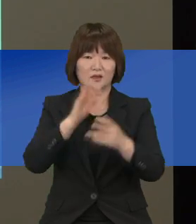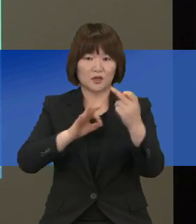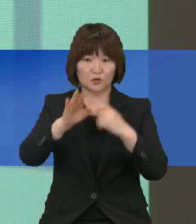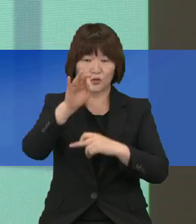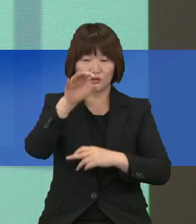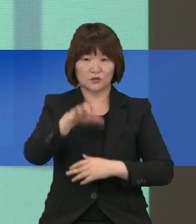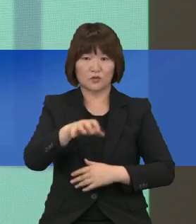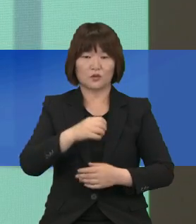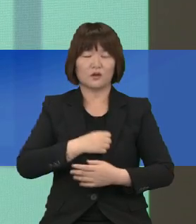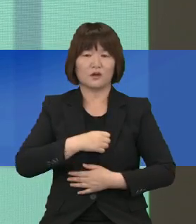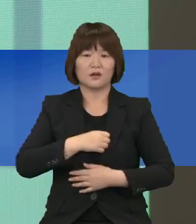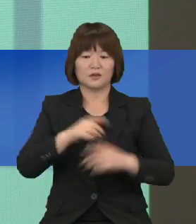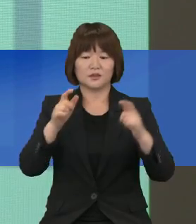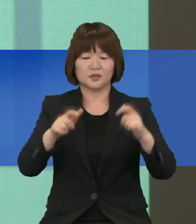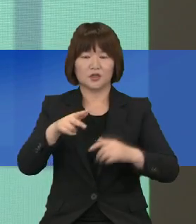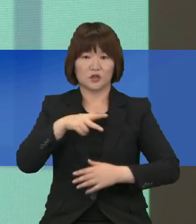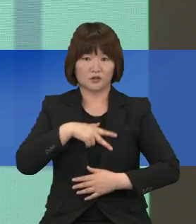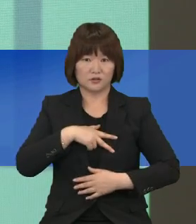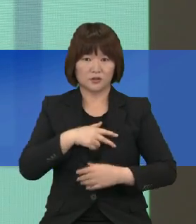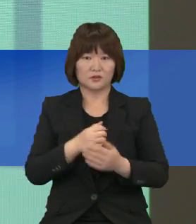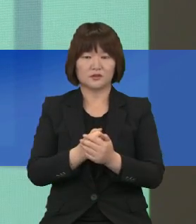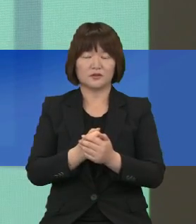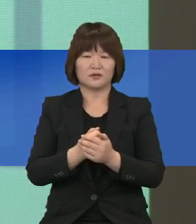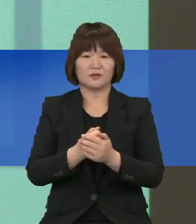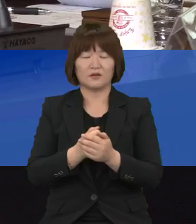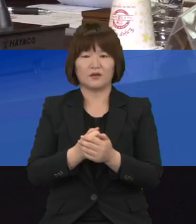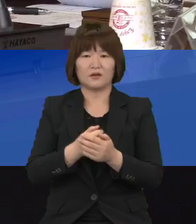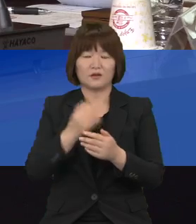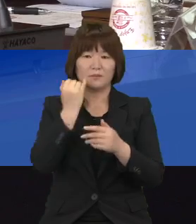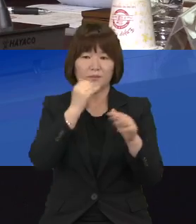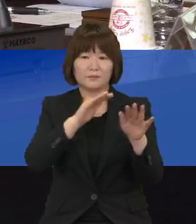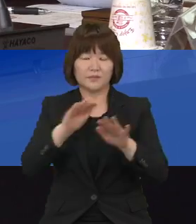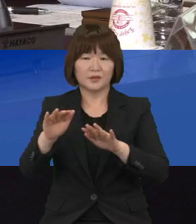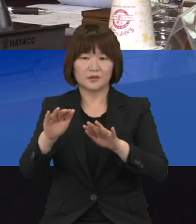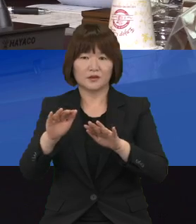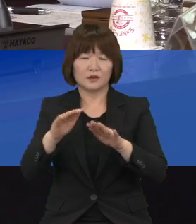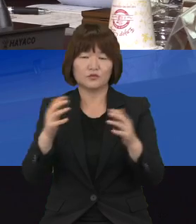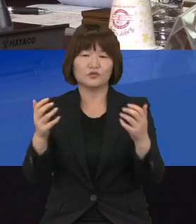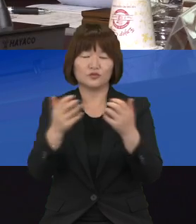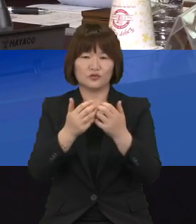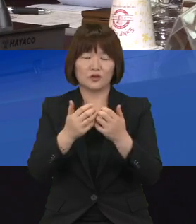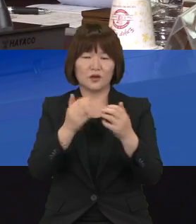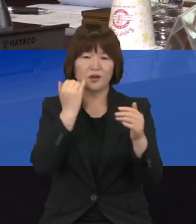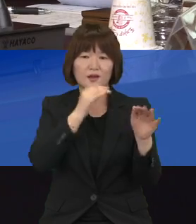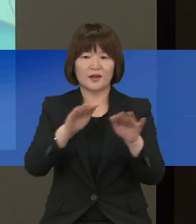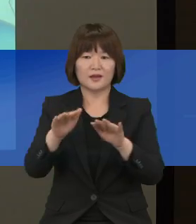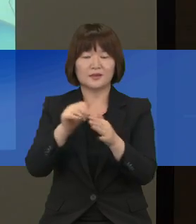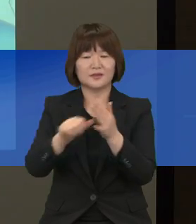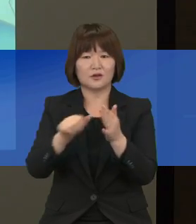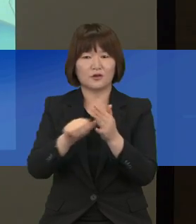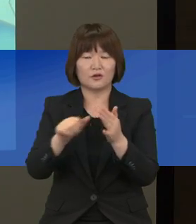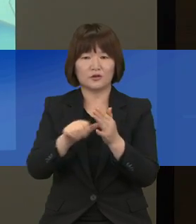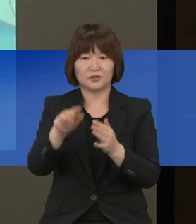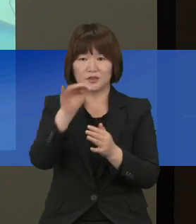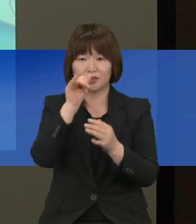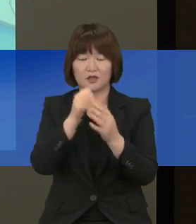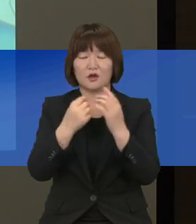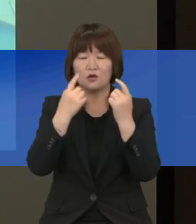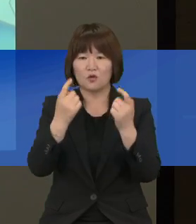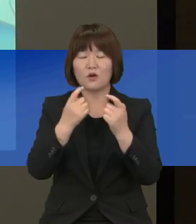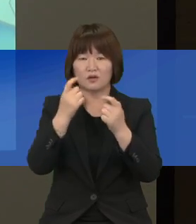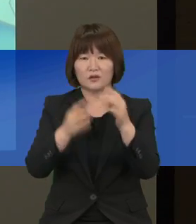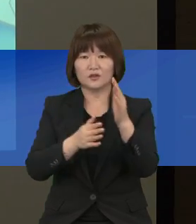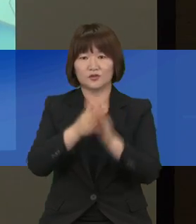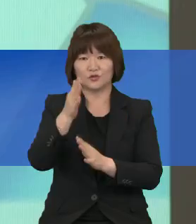포항시는 해돋이 명소로서의 명확한 지역 정체성, 천혜의 해안 절경과 같은 풍부한 해양 관광 자원을 보유하며